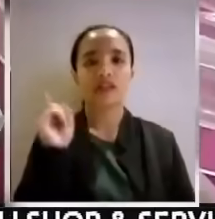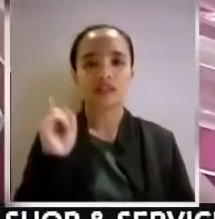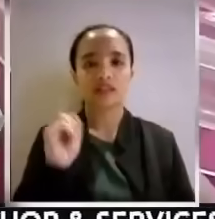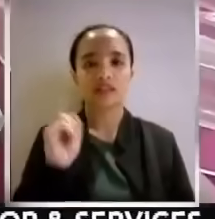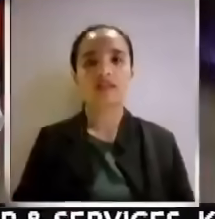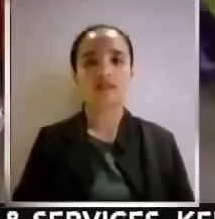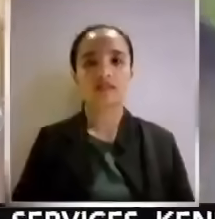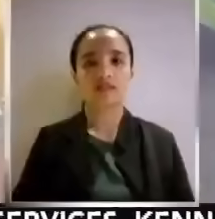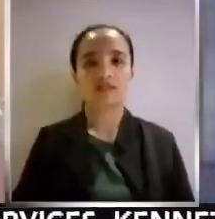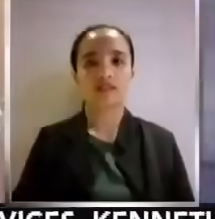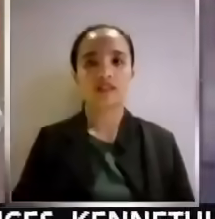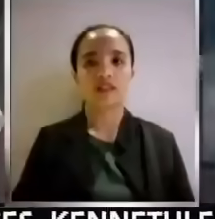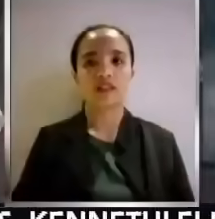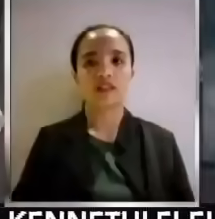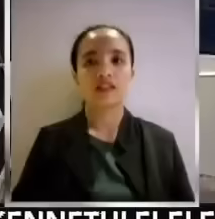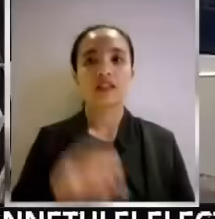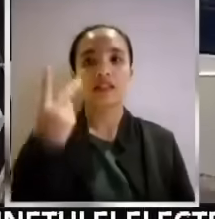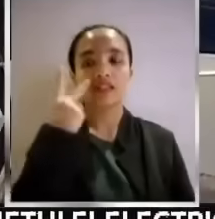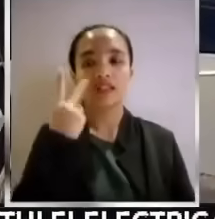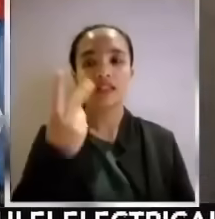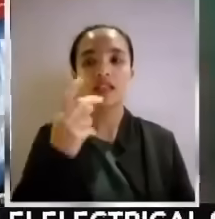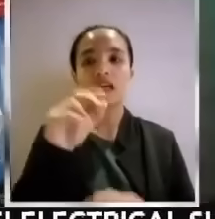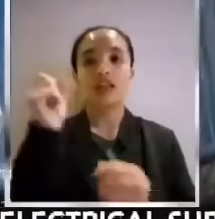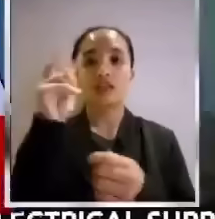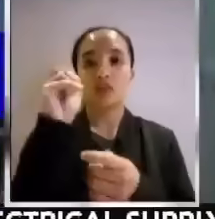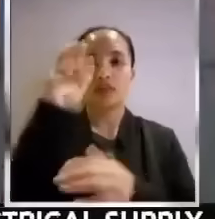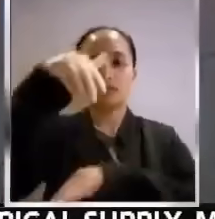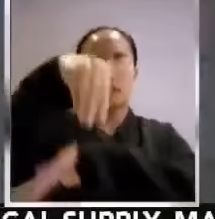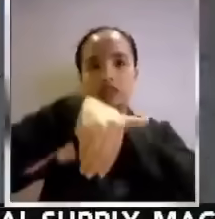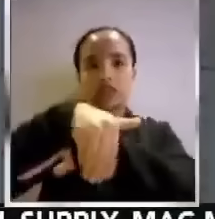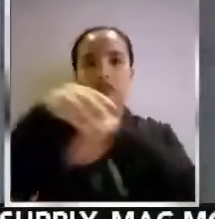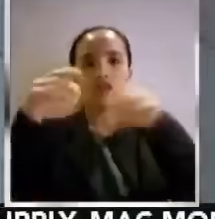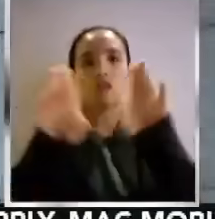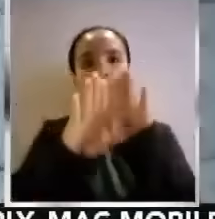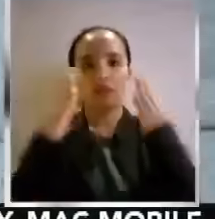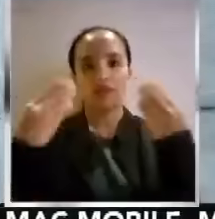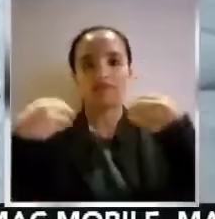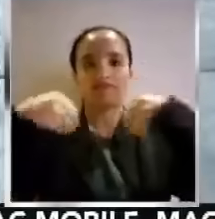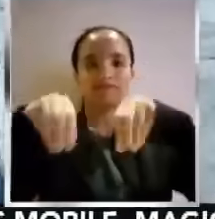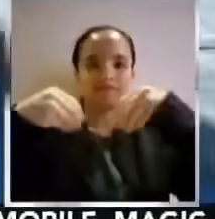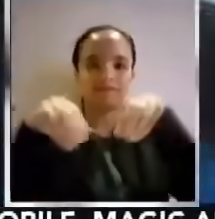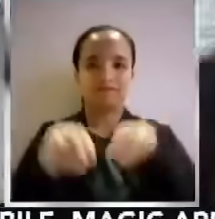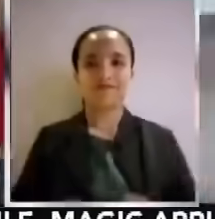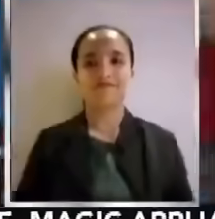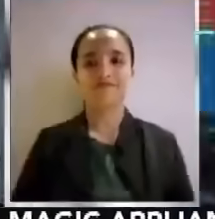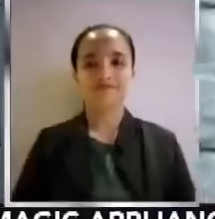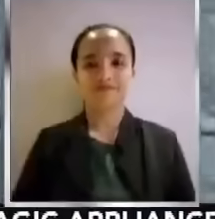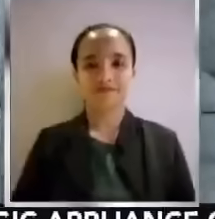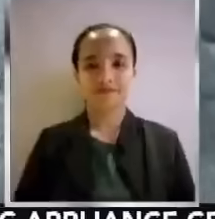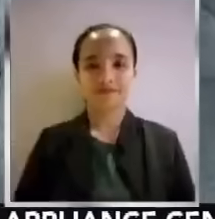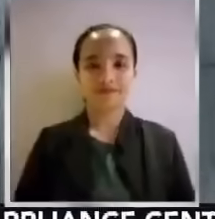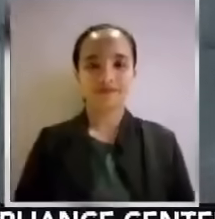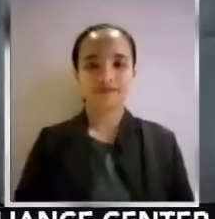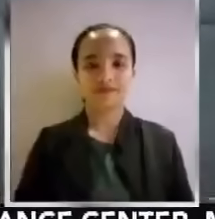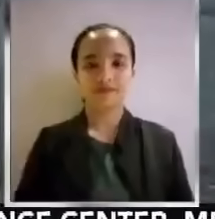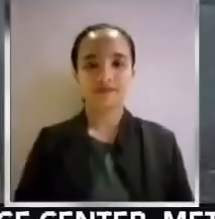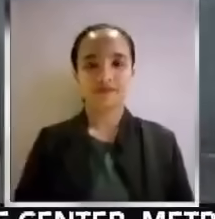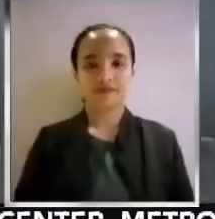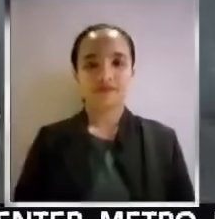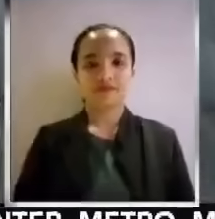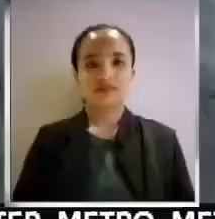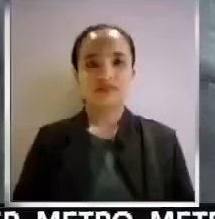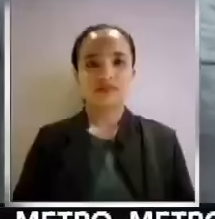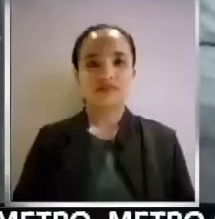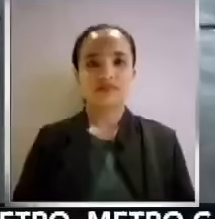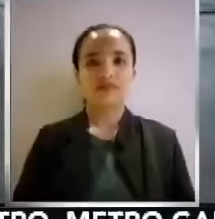mula 2 p.m. hanggang 12 midnight ang bazaar. Para sa Jimmy Integrated News, Katrina Son, nakatutok